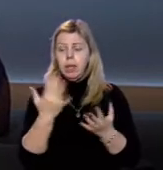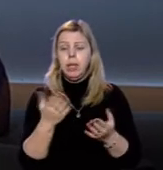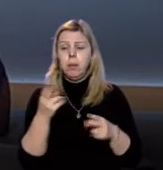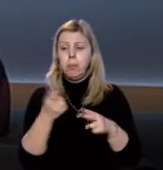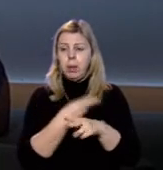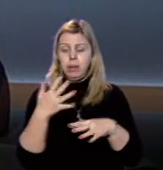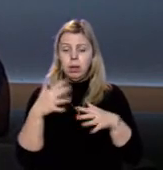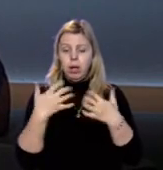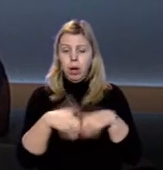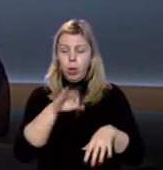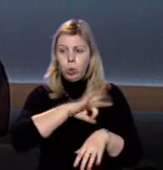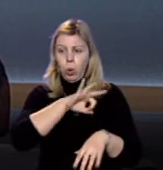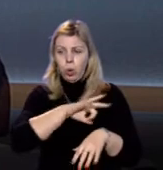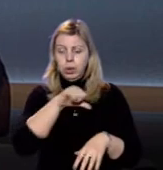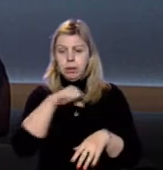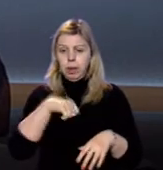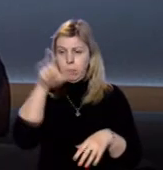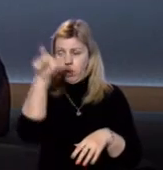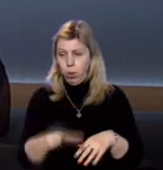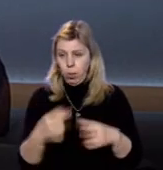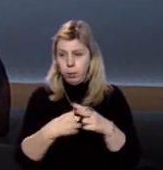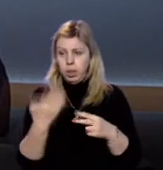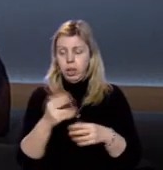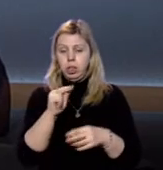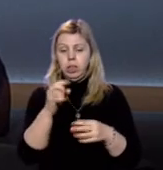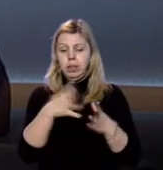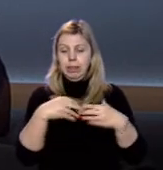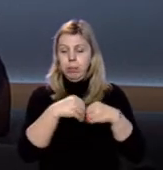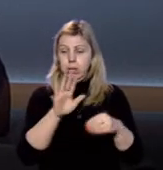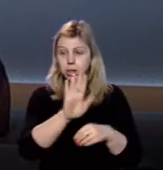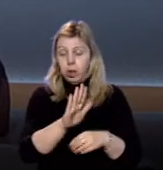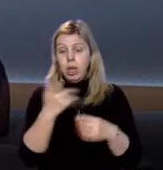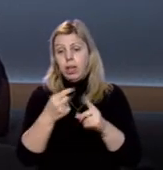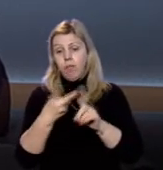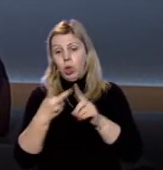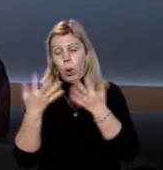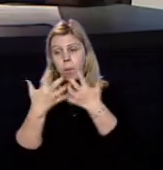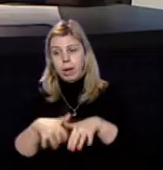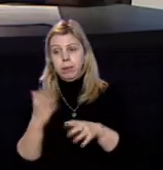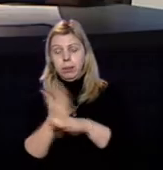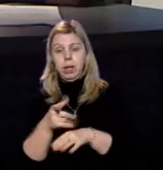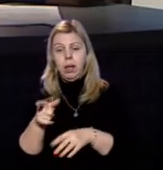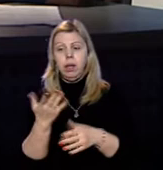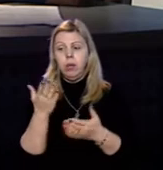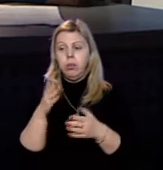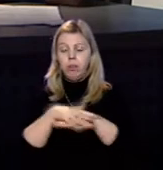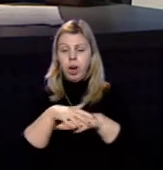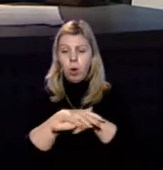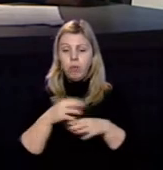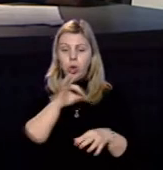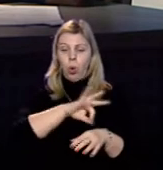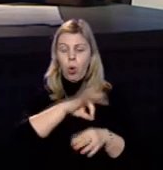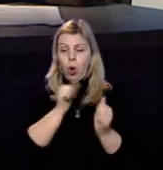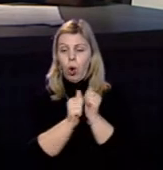без врахування доходи самого пільговика і членів його сім'ї. І є другий механізм, це який визначає і враховує